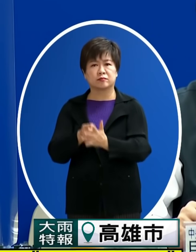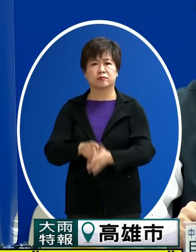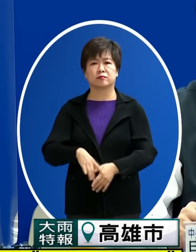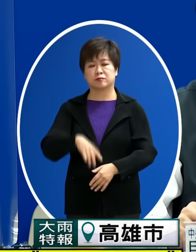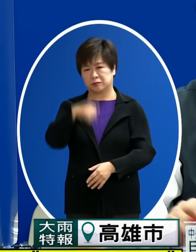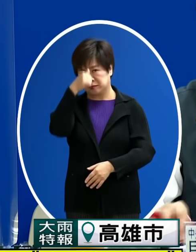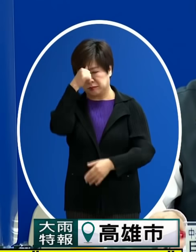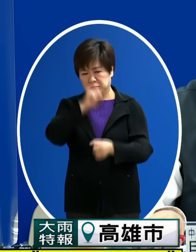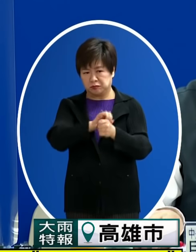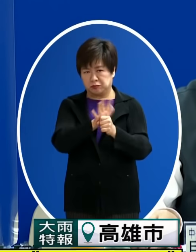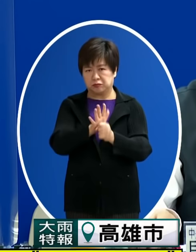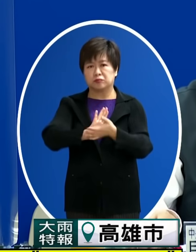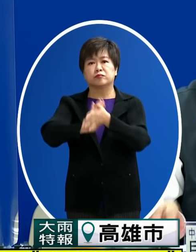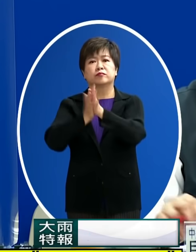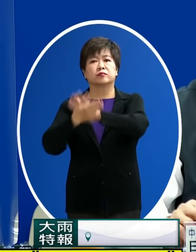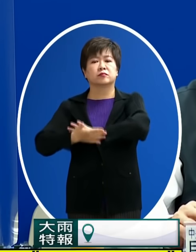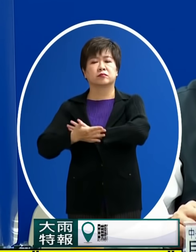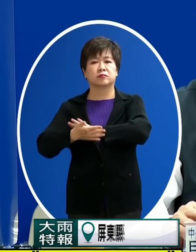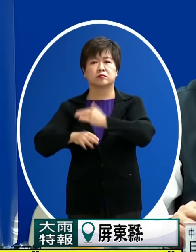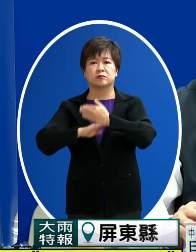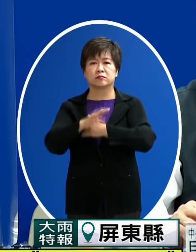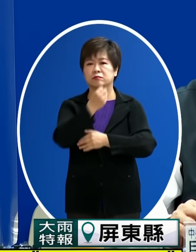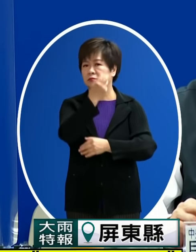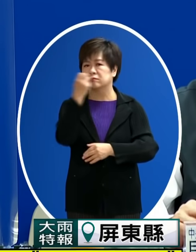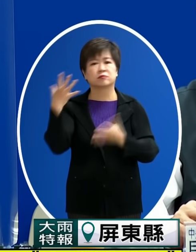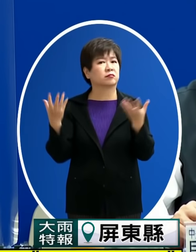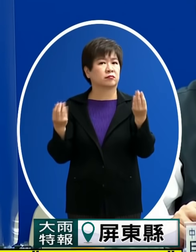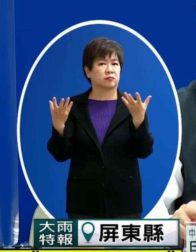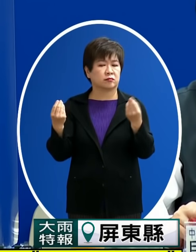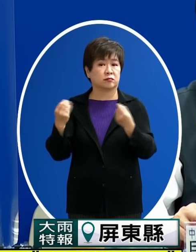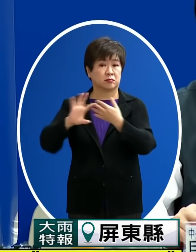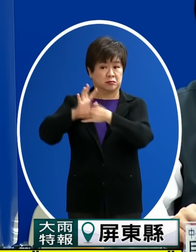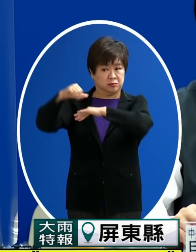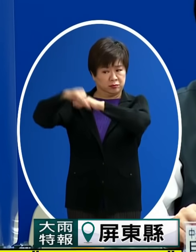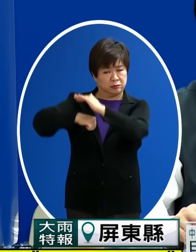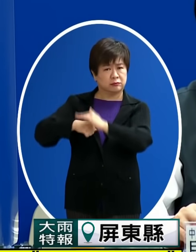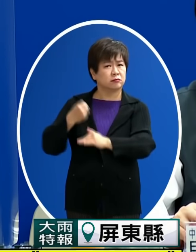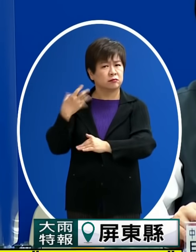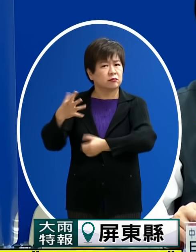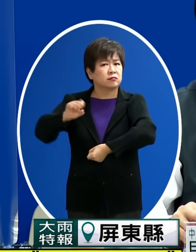那都没有其他的变异株被我们验到在境外的